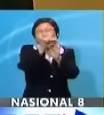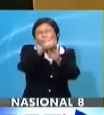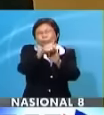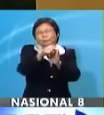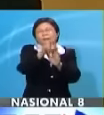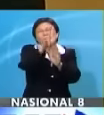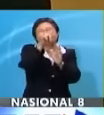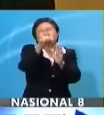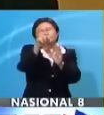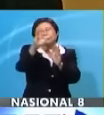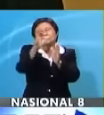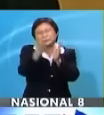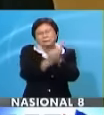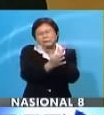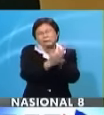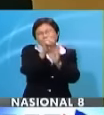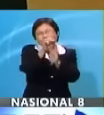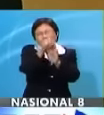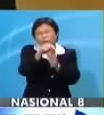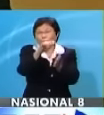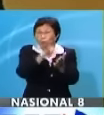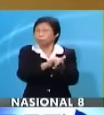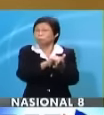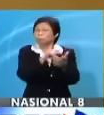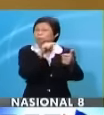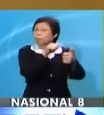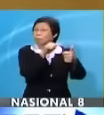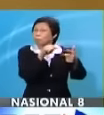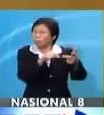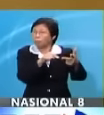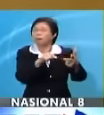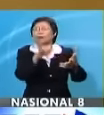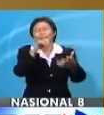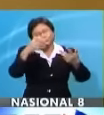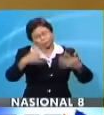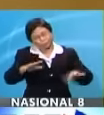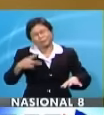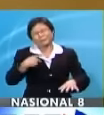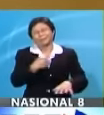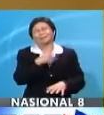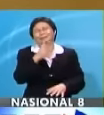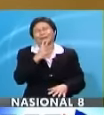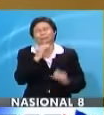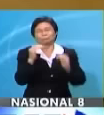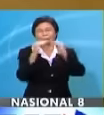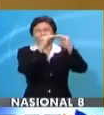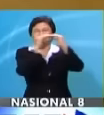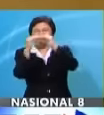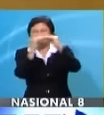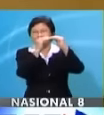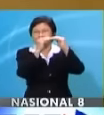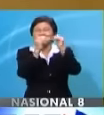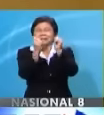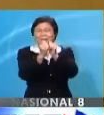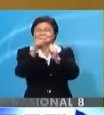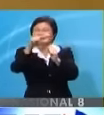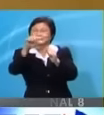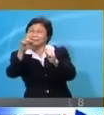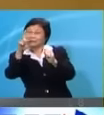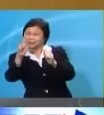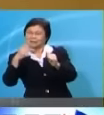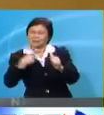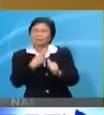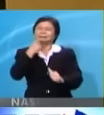3.3 sen per minit. Ini antara perkaranya. Sebab itulah kita katakan bahawa untuk mengimbangi GST ini, kita minta